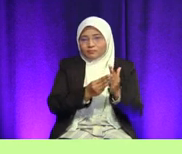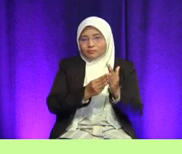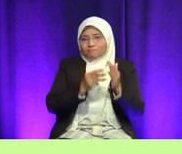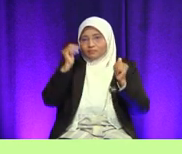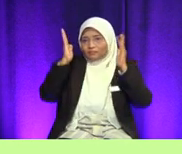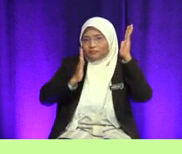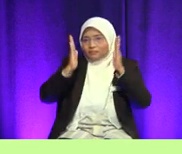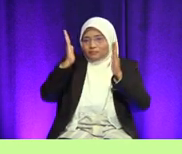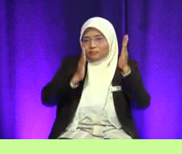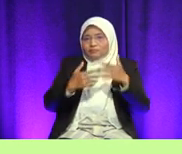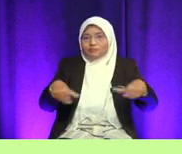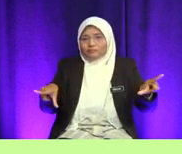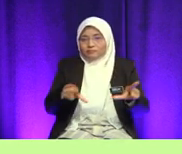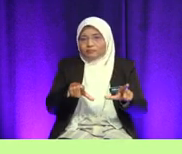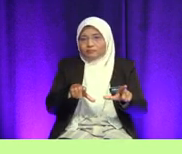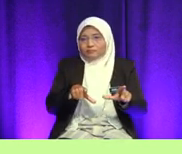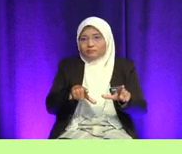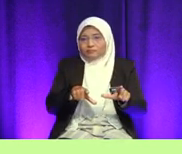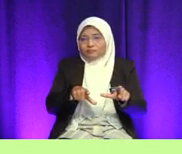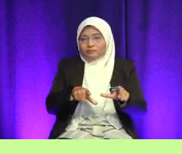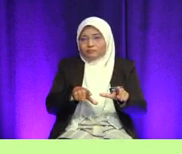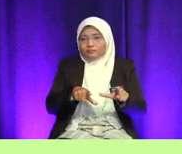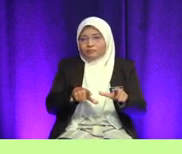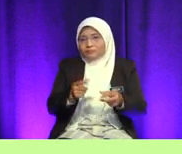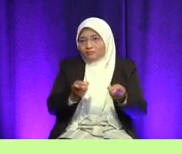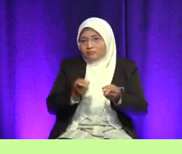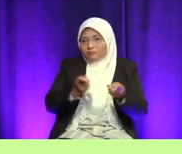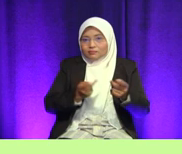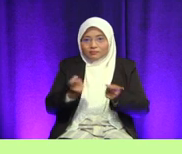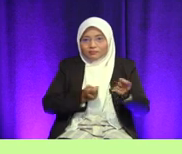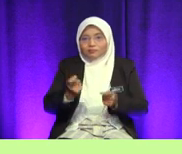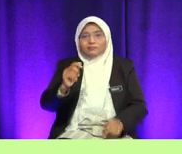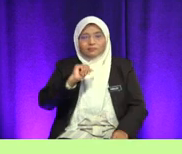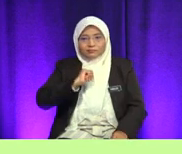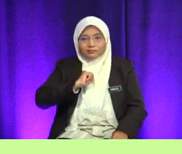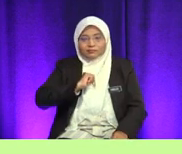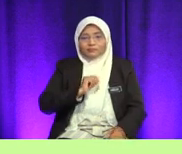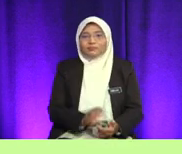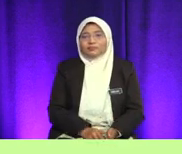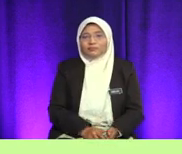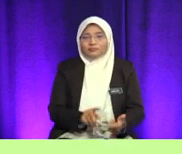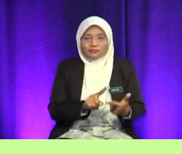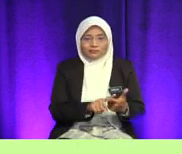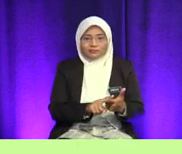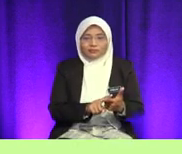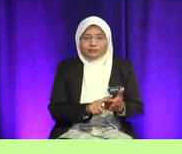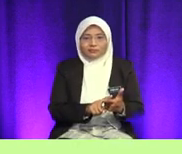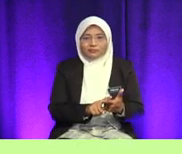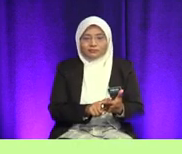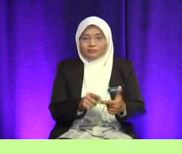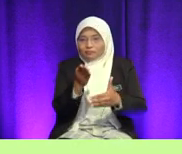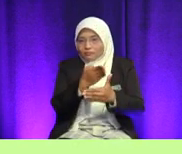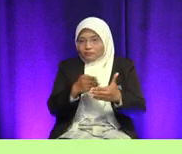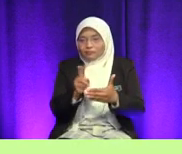kita sendiri Selain itu kerjasama kerajaan persekutuan dan kerajaan Negeri melalui pengagihan kuasa mewujudkan